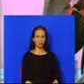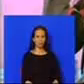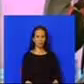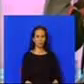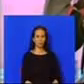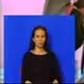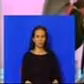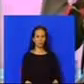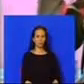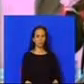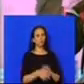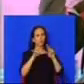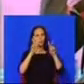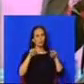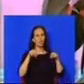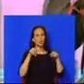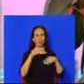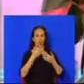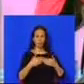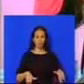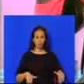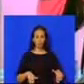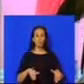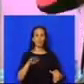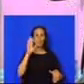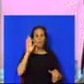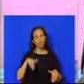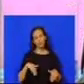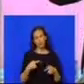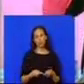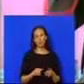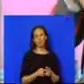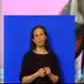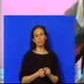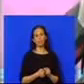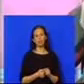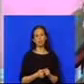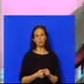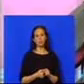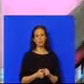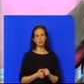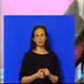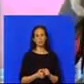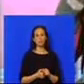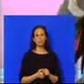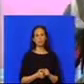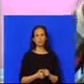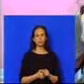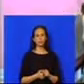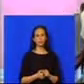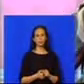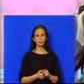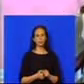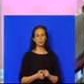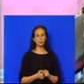ויש הרבה נכים שלמרות כל